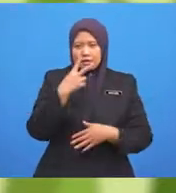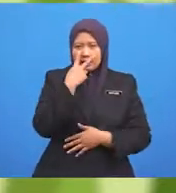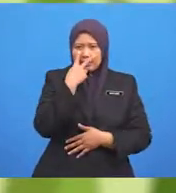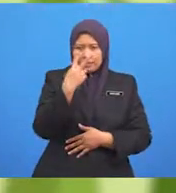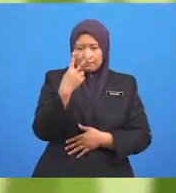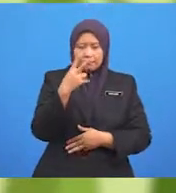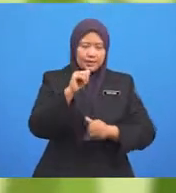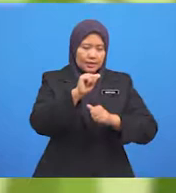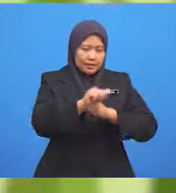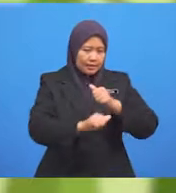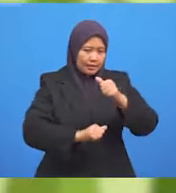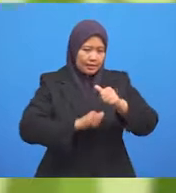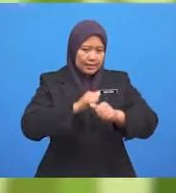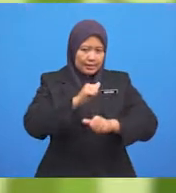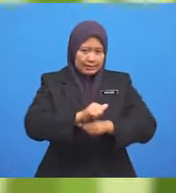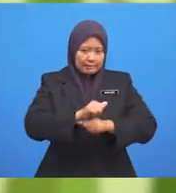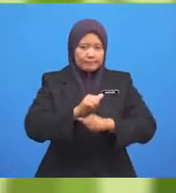nampak